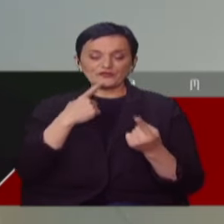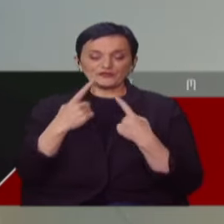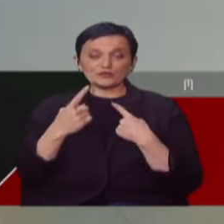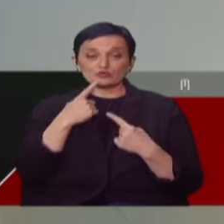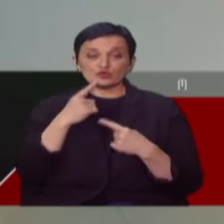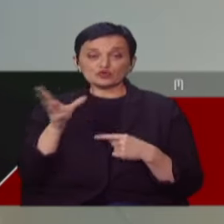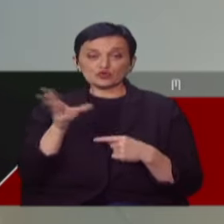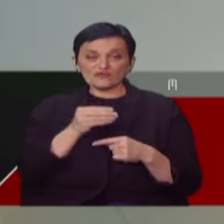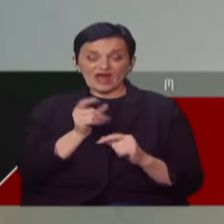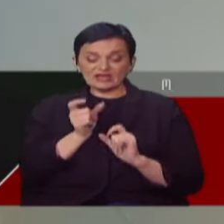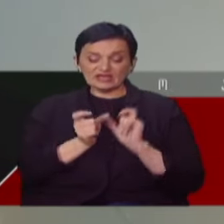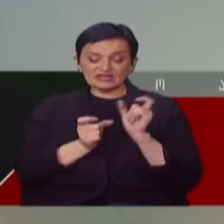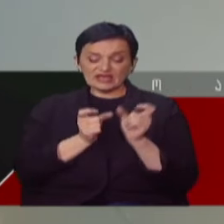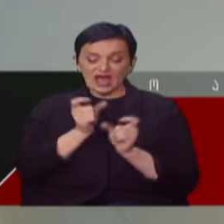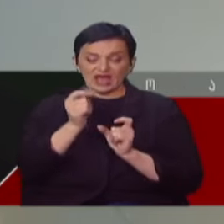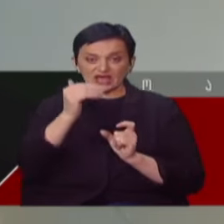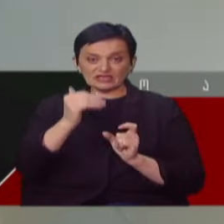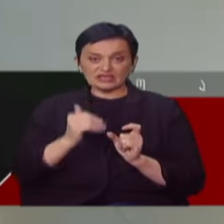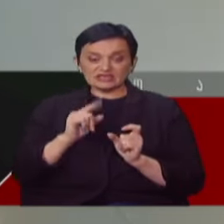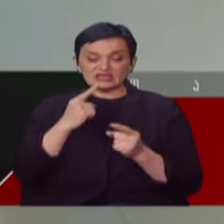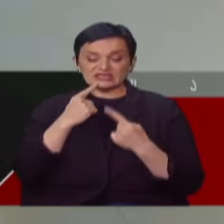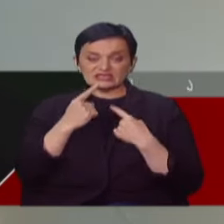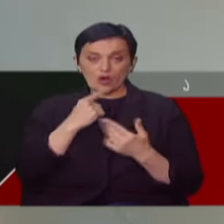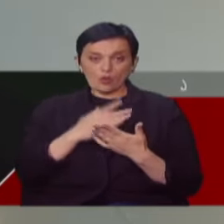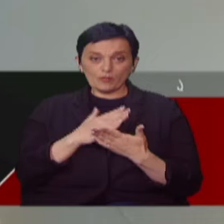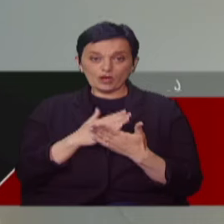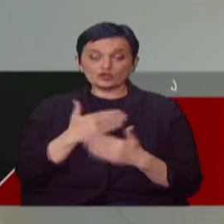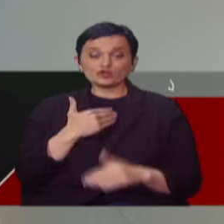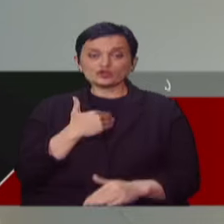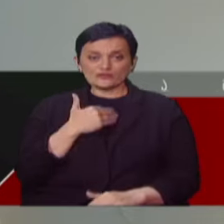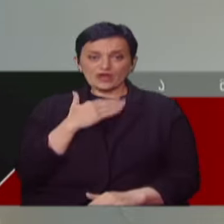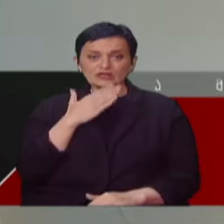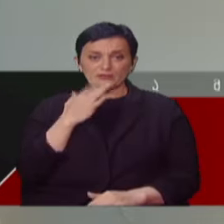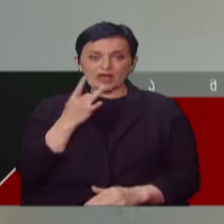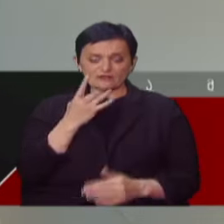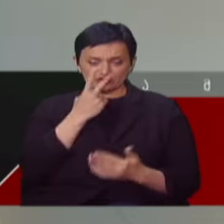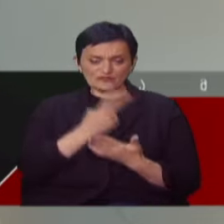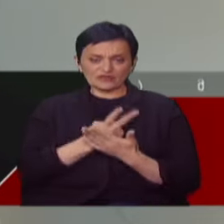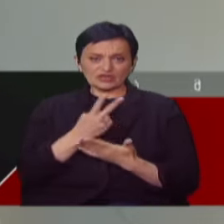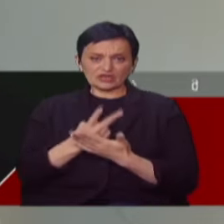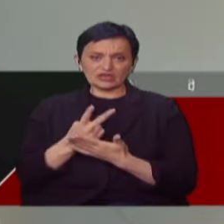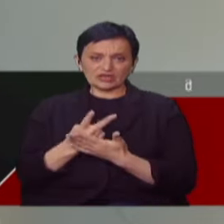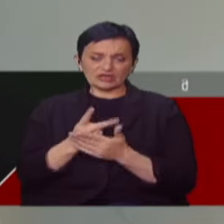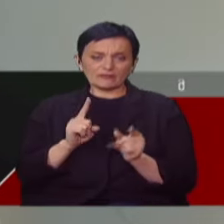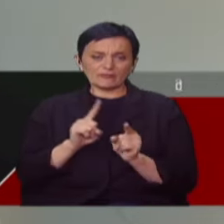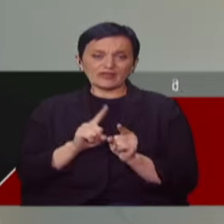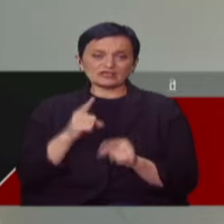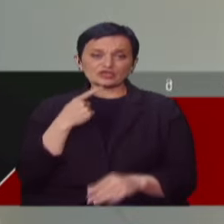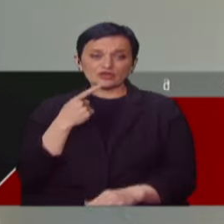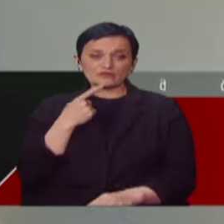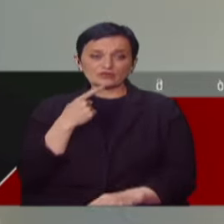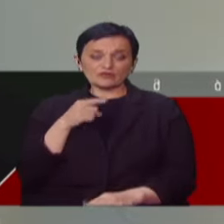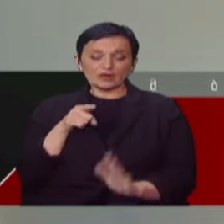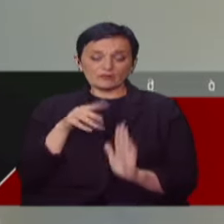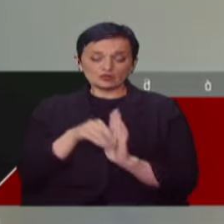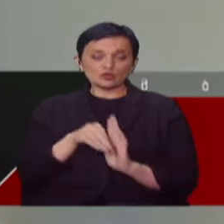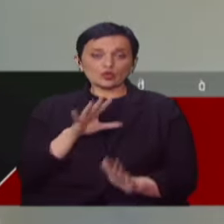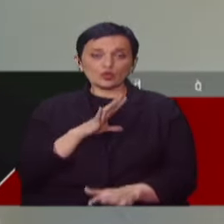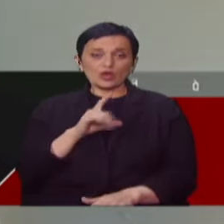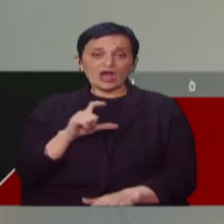ყველა იმ დეტალებზე, რაზეც არის საუბარი. ჩვენ არაერთხელ ვიხილეთ, ასე ვთქვათ, მათ შორის იყო,